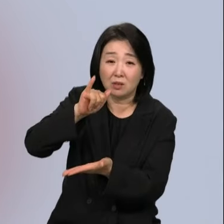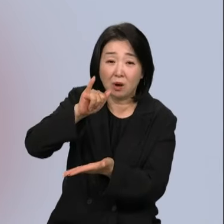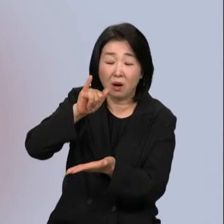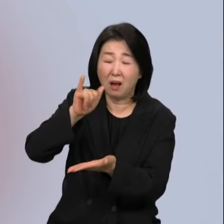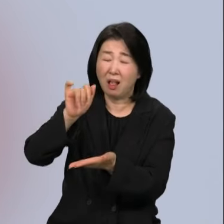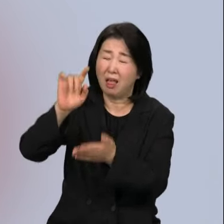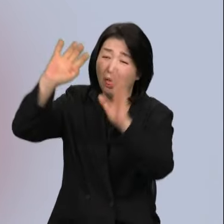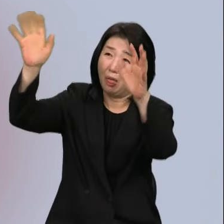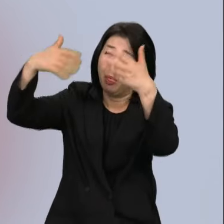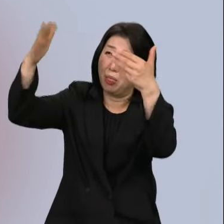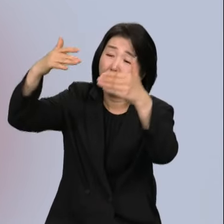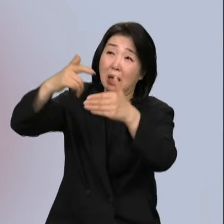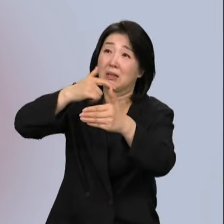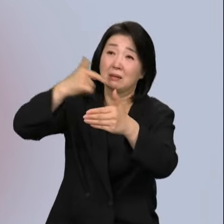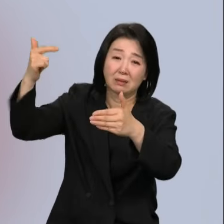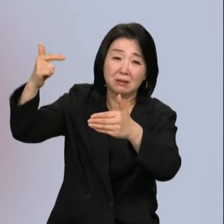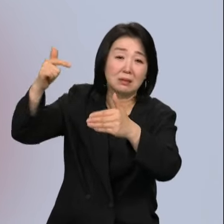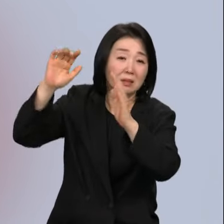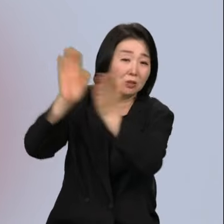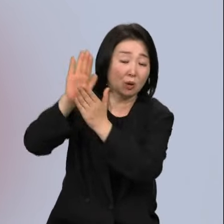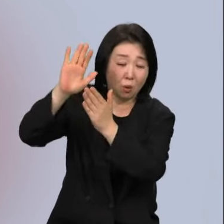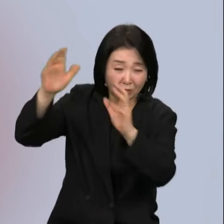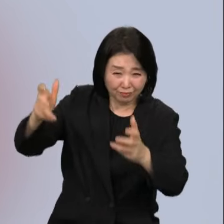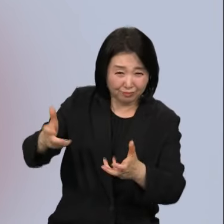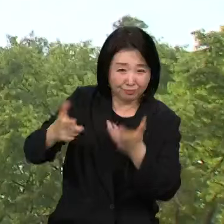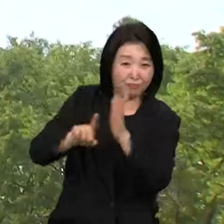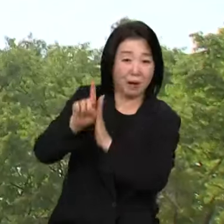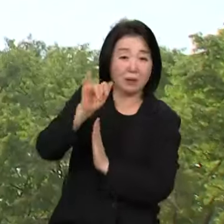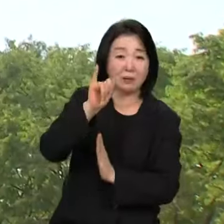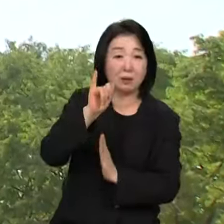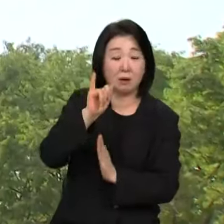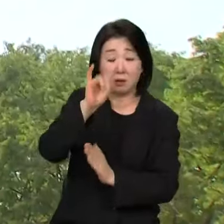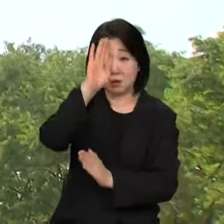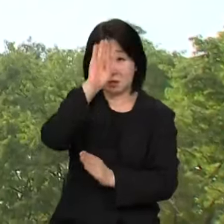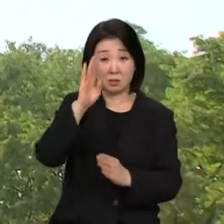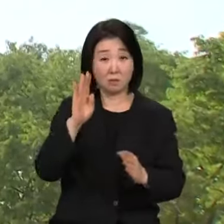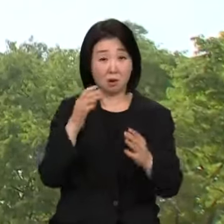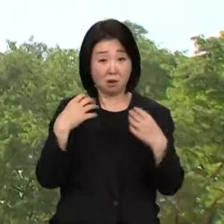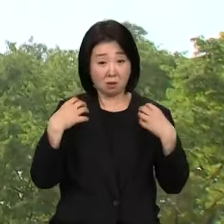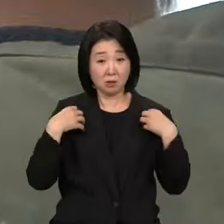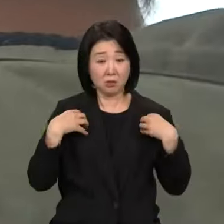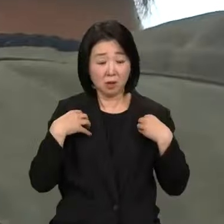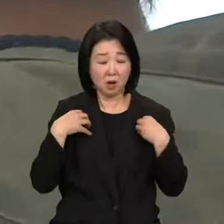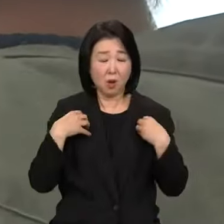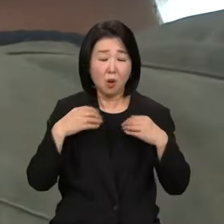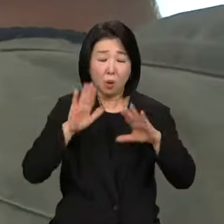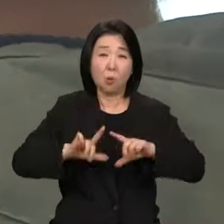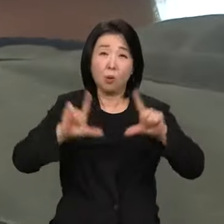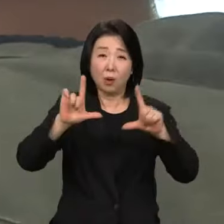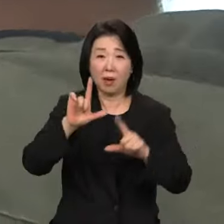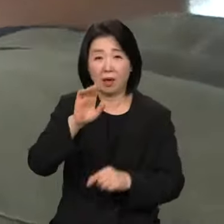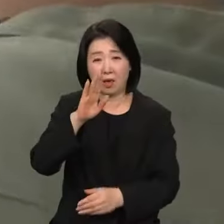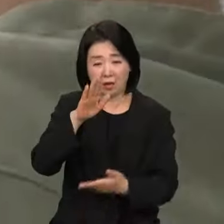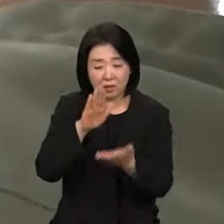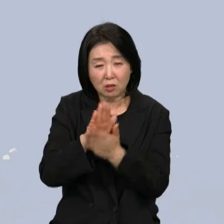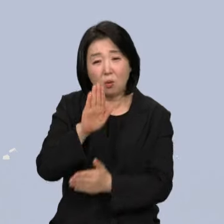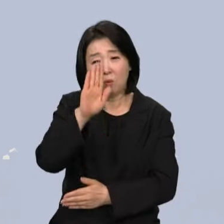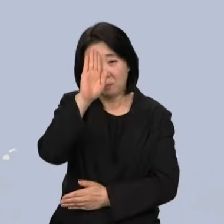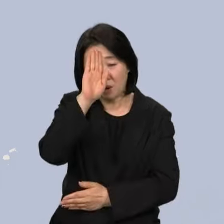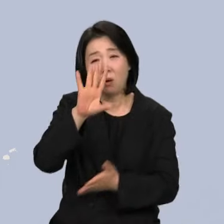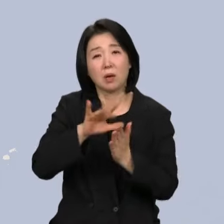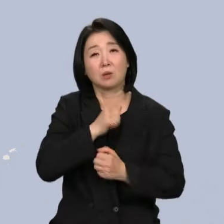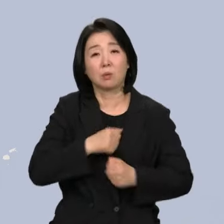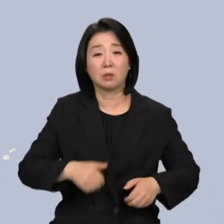발달해 기온을 끌어올리게 되는 겁니다. 질병청은 올해 온열 질환에 특히 유의해야 한다고 경고했습니다.